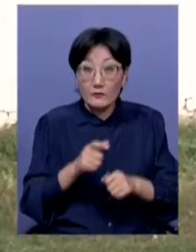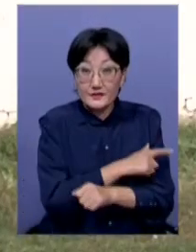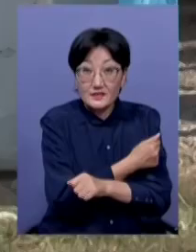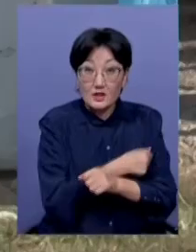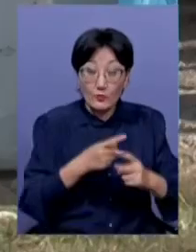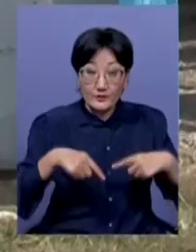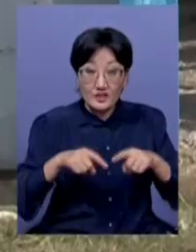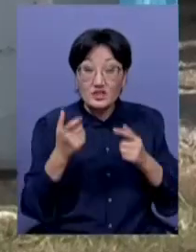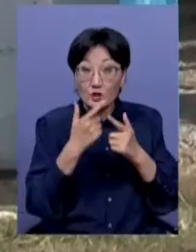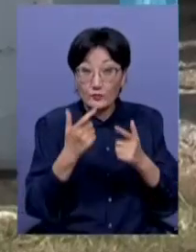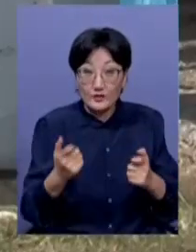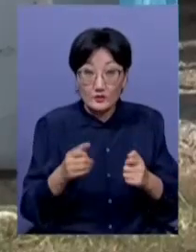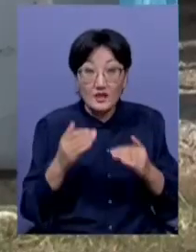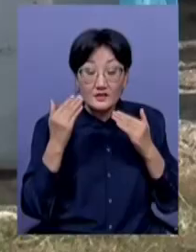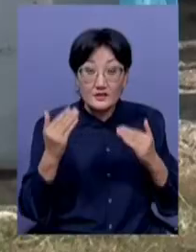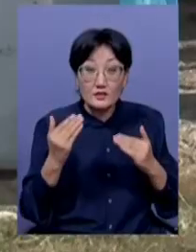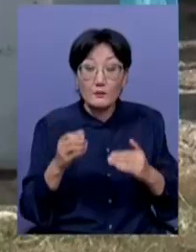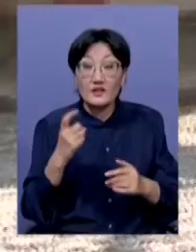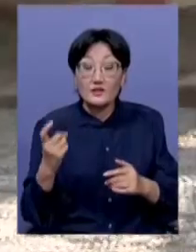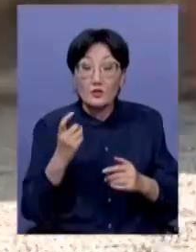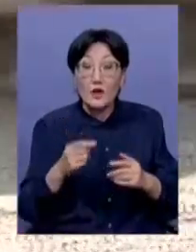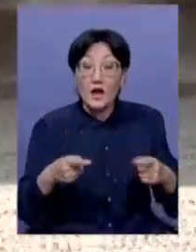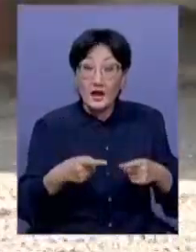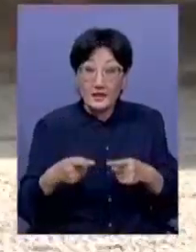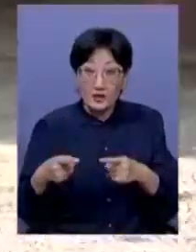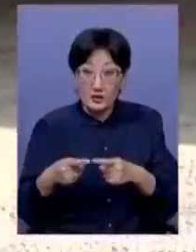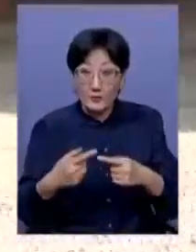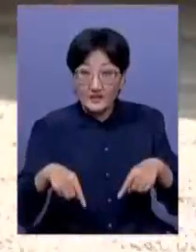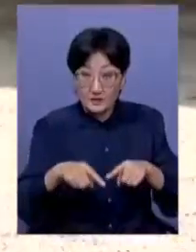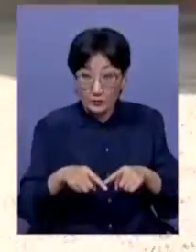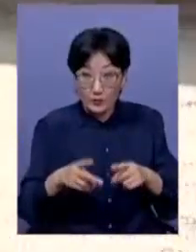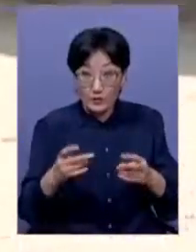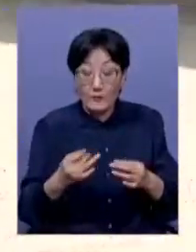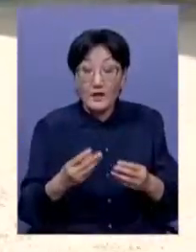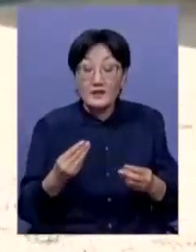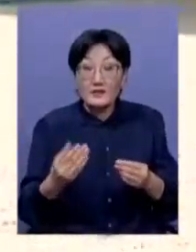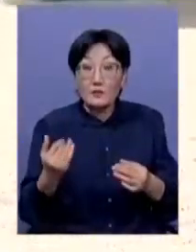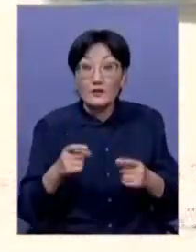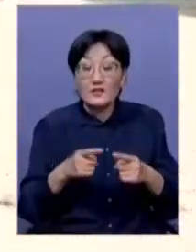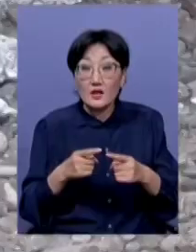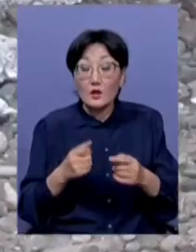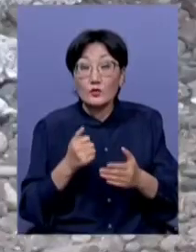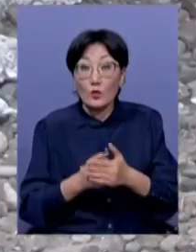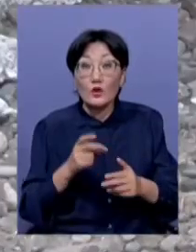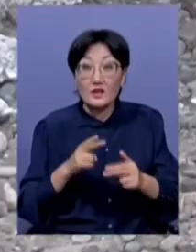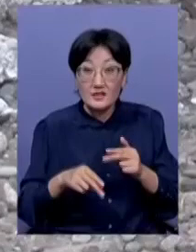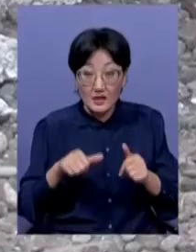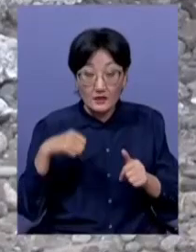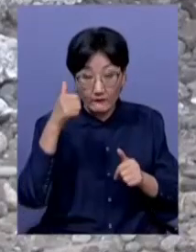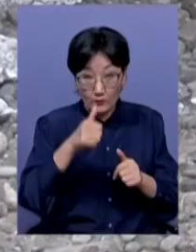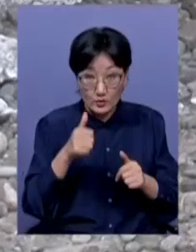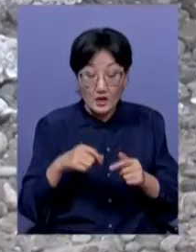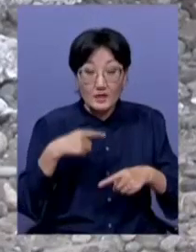ветеринарной станции заявил, что не знаком с владельцем арендуемого им здания. Однако сарай он арендовал до конца этого года,